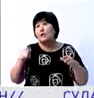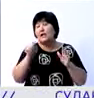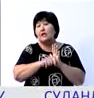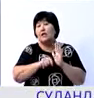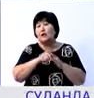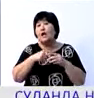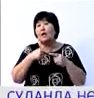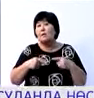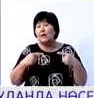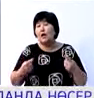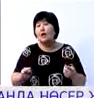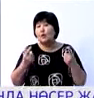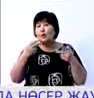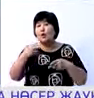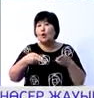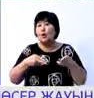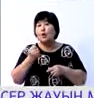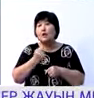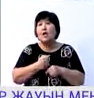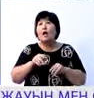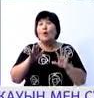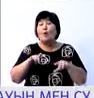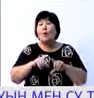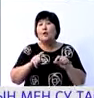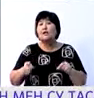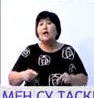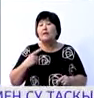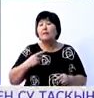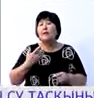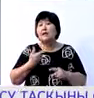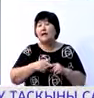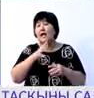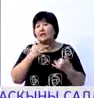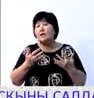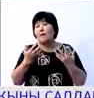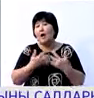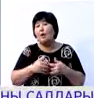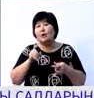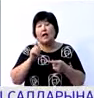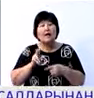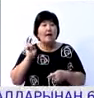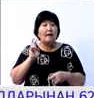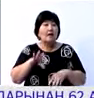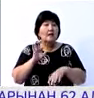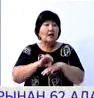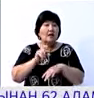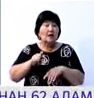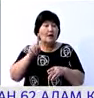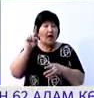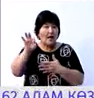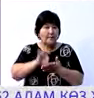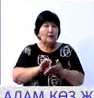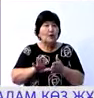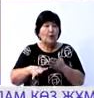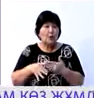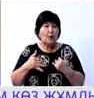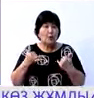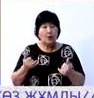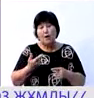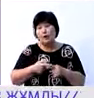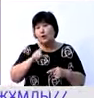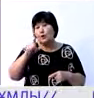тексерушілерге бірқатар күрделі ота жасалды. Орталықта білікті мамандар заманауи құрылғылар арқылы келген науқасқа әпсәтте көмек көрсетуде.